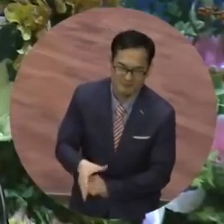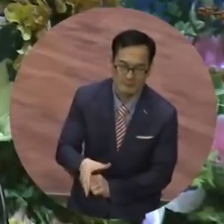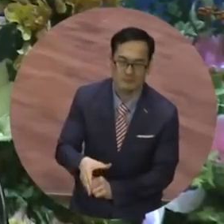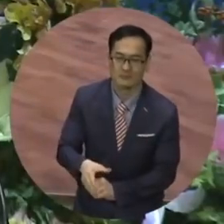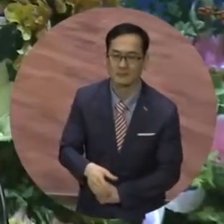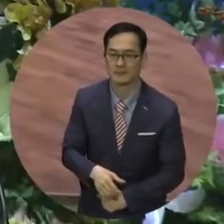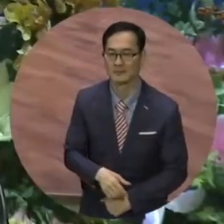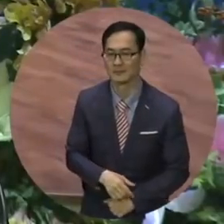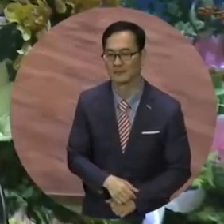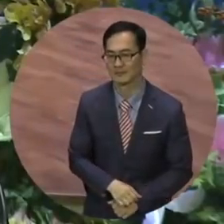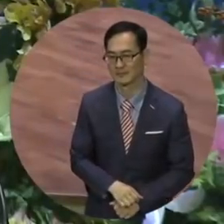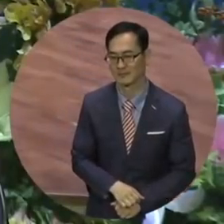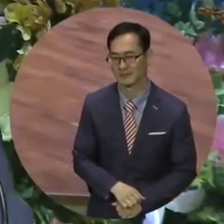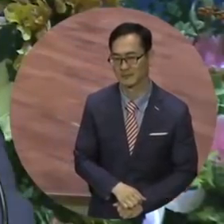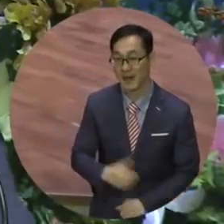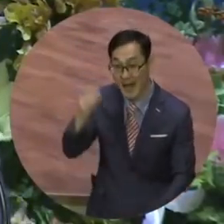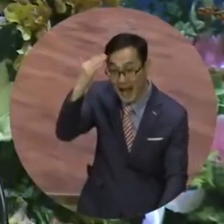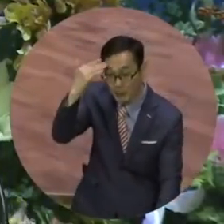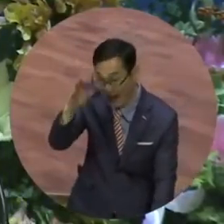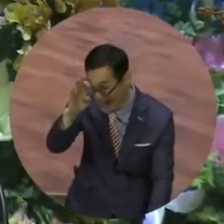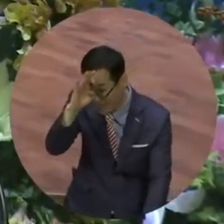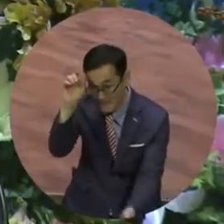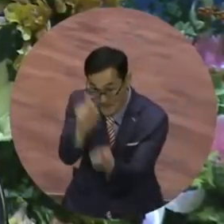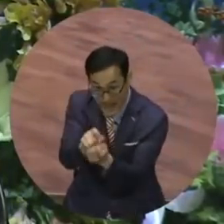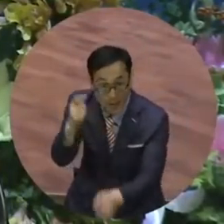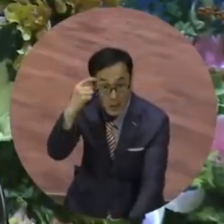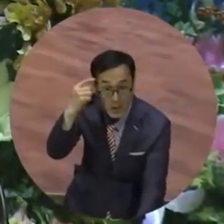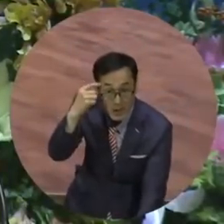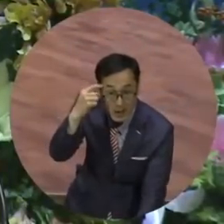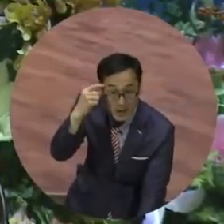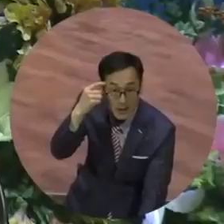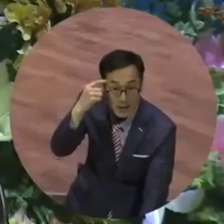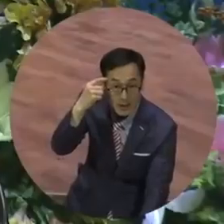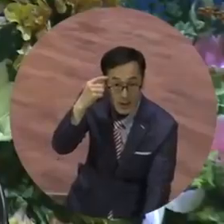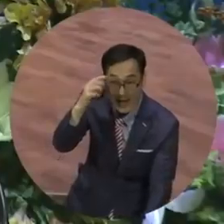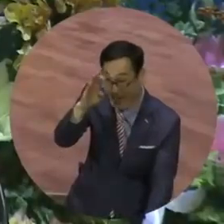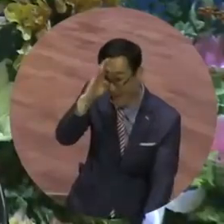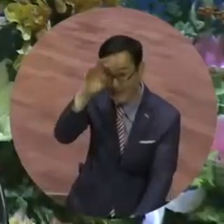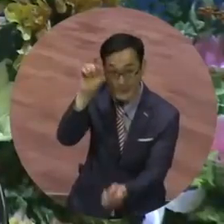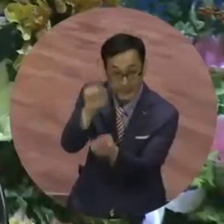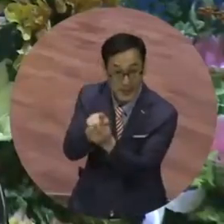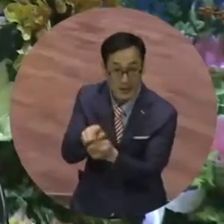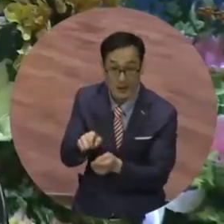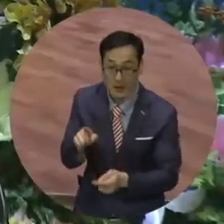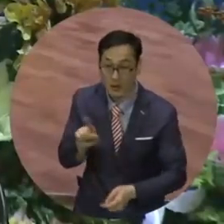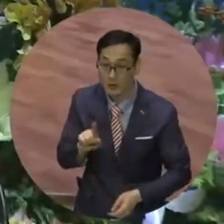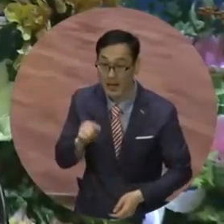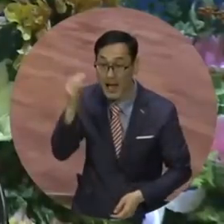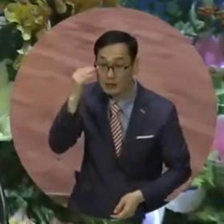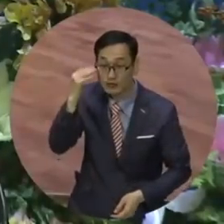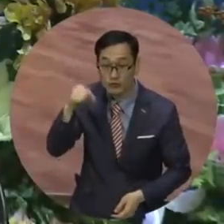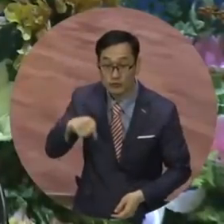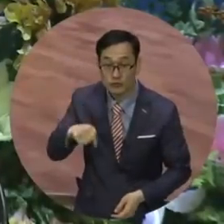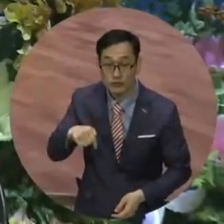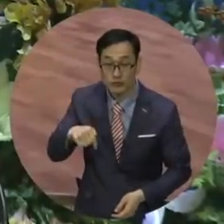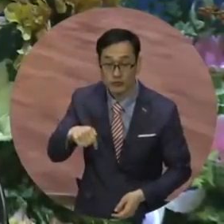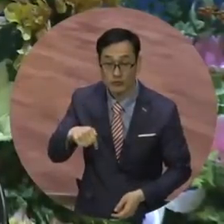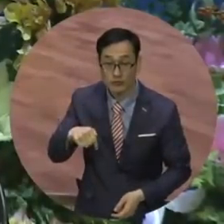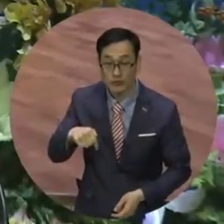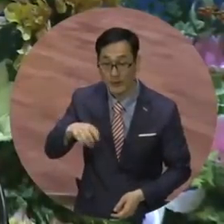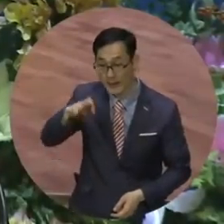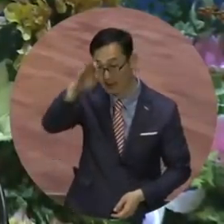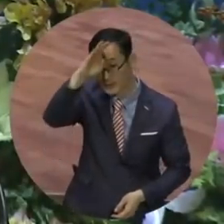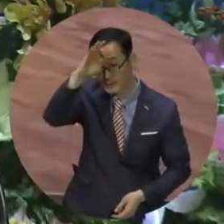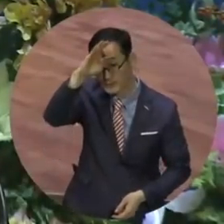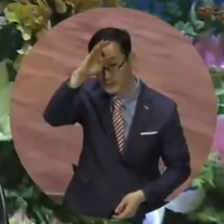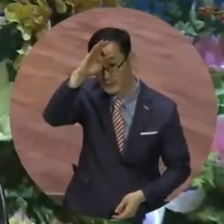왜 왔습니까? 우리나라가 어떻게 부도가 났습니까? 나라 부도를 IMF라 그래요. IMF 왔다